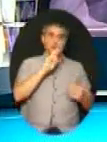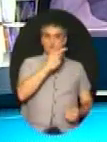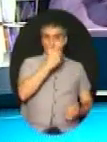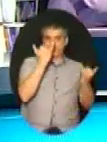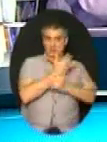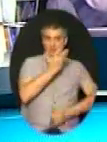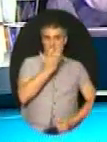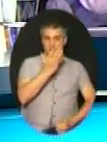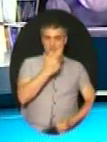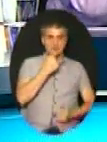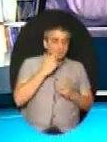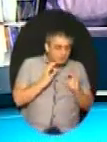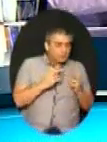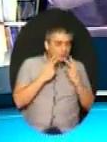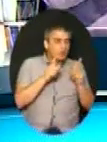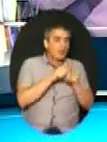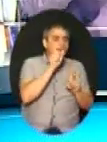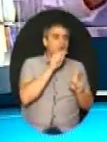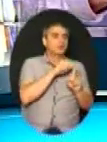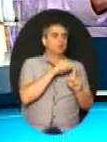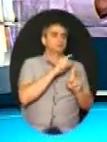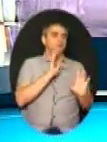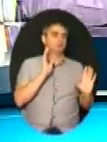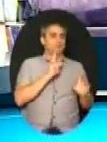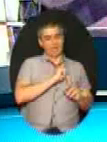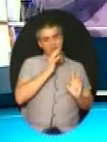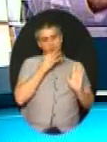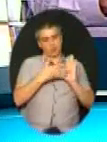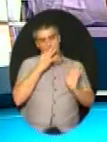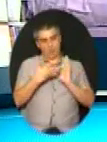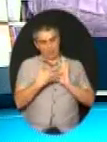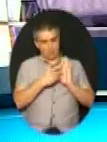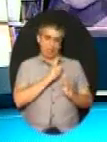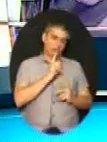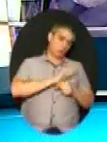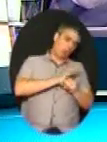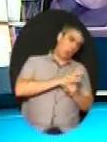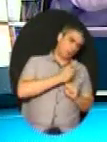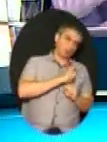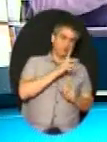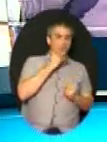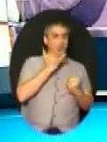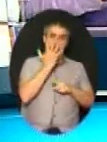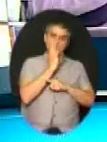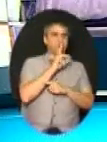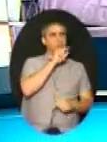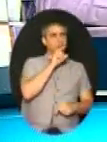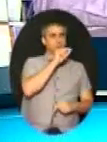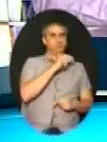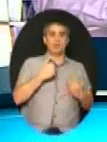מגן נחרצות על אותם אנשים, אסור לחקור אותם, אסור לענות אותם, ציוץ כל חמש דקות.